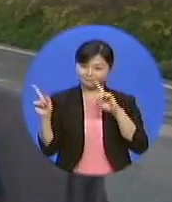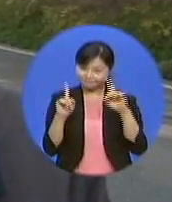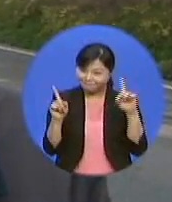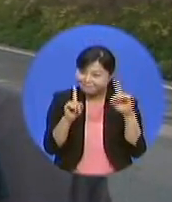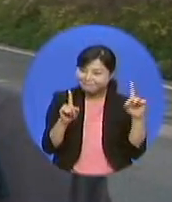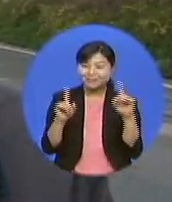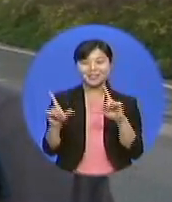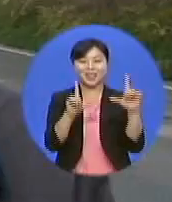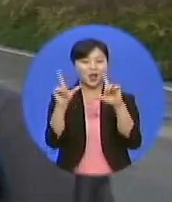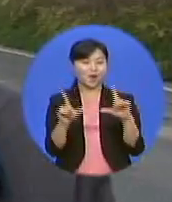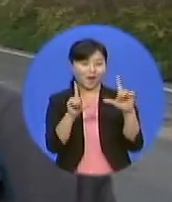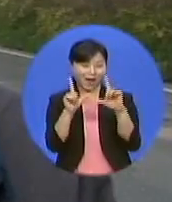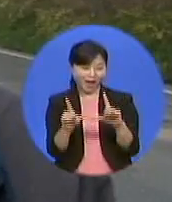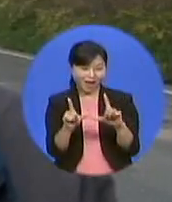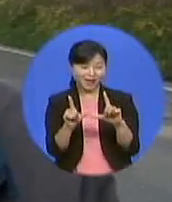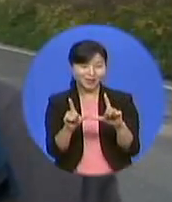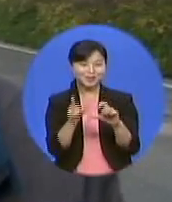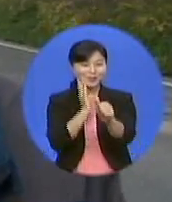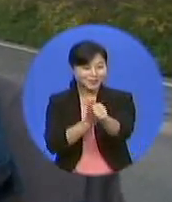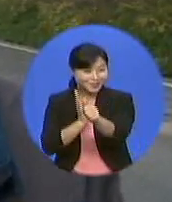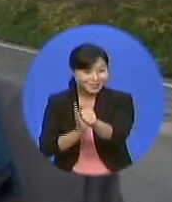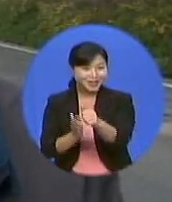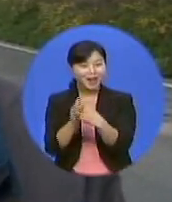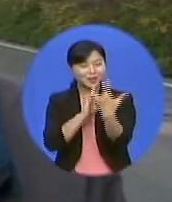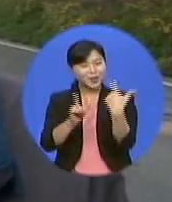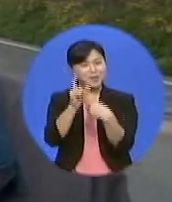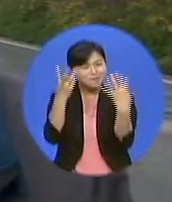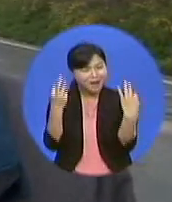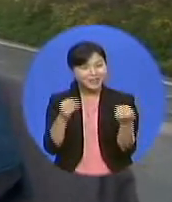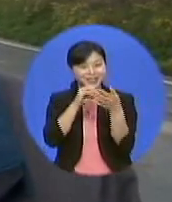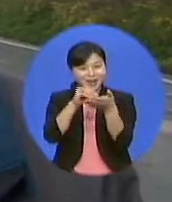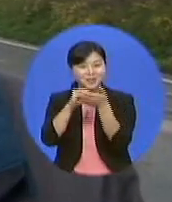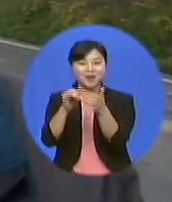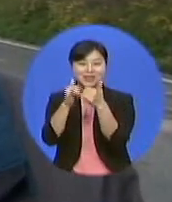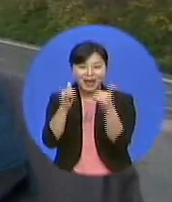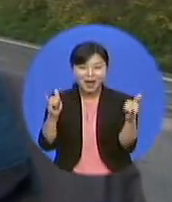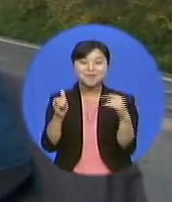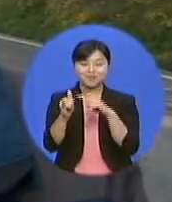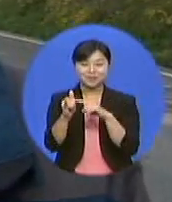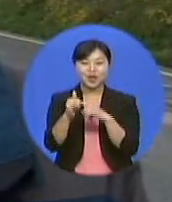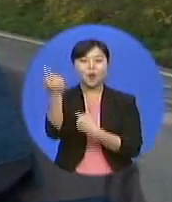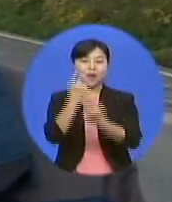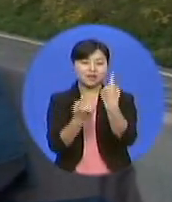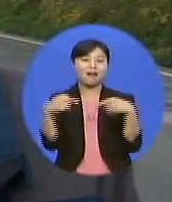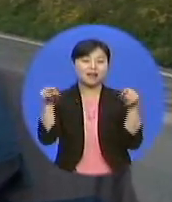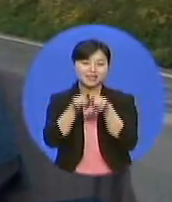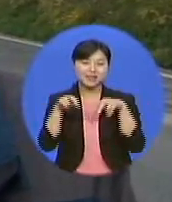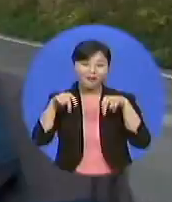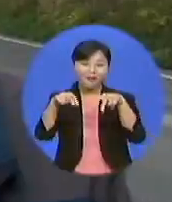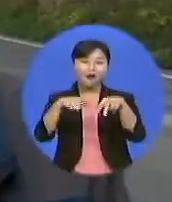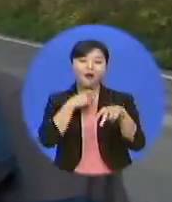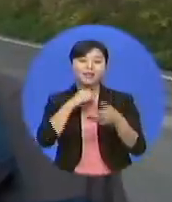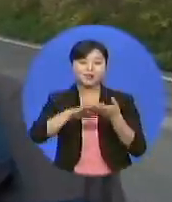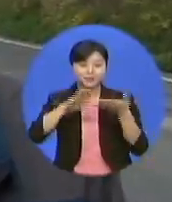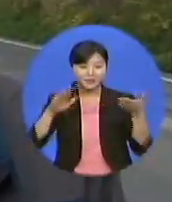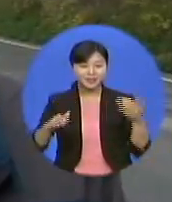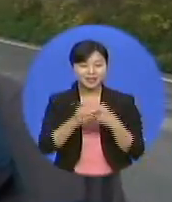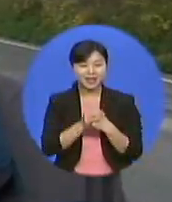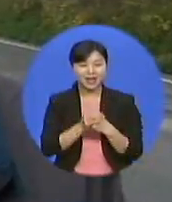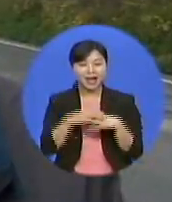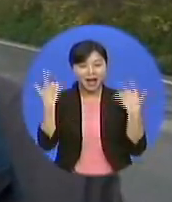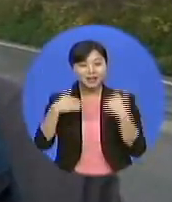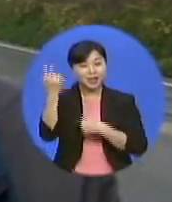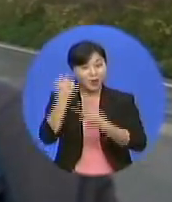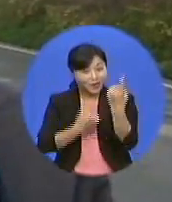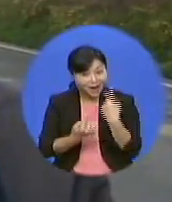활기찬 일상이 되기를 기대하면서 더 많은 참여자가 나와서 같이 걷기를 원합니다. 우리 남산 언제든지